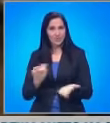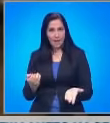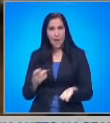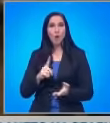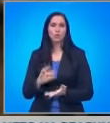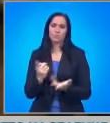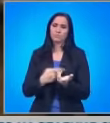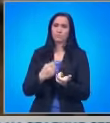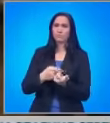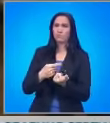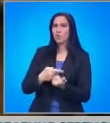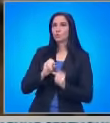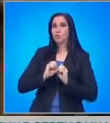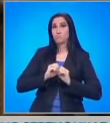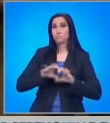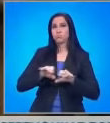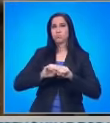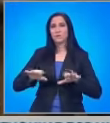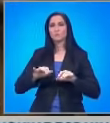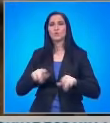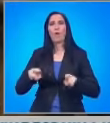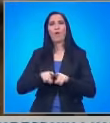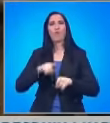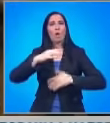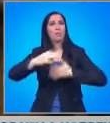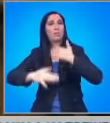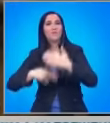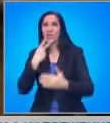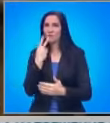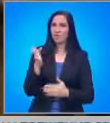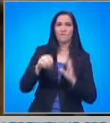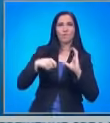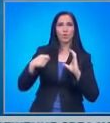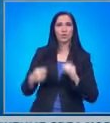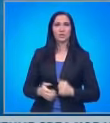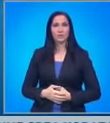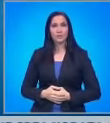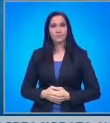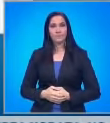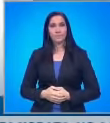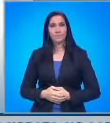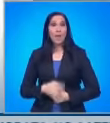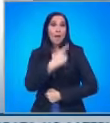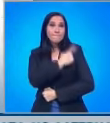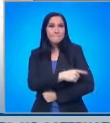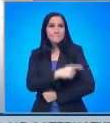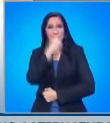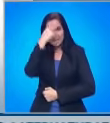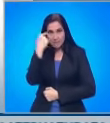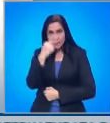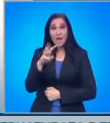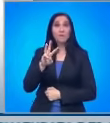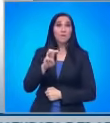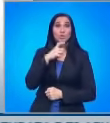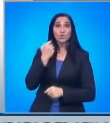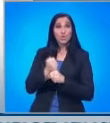които доста често се разпространяват лавинообразно. Вижте в следващия репортаж. Медицинска сестра с 30